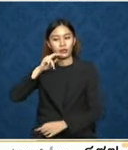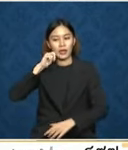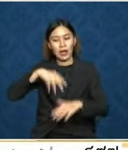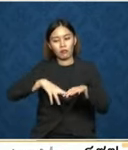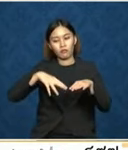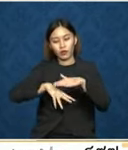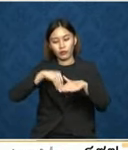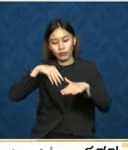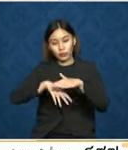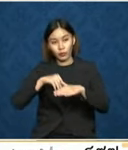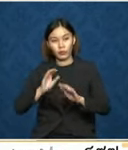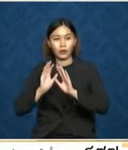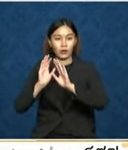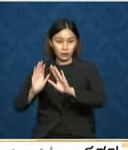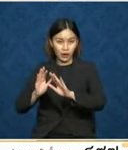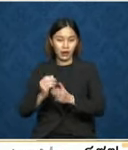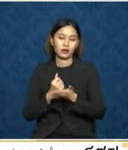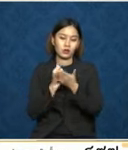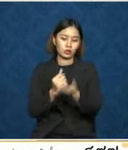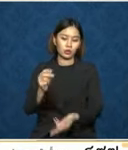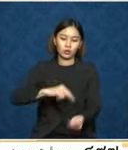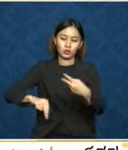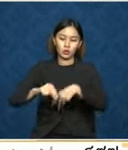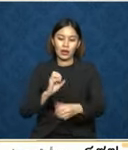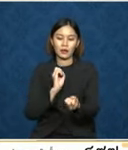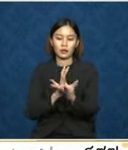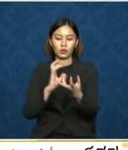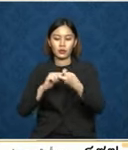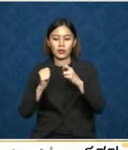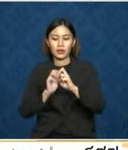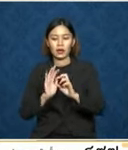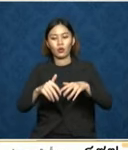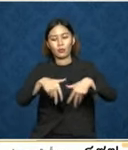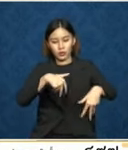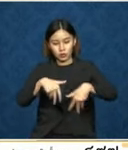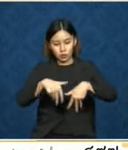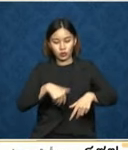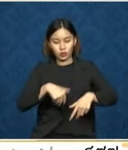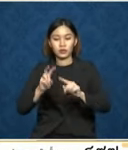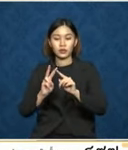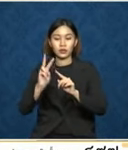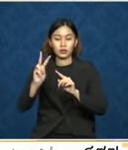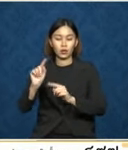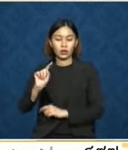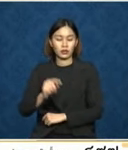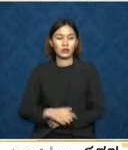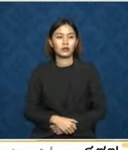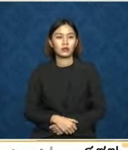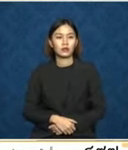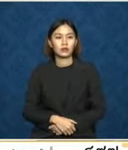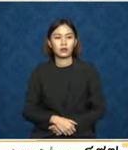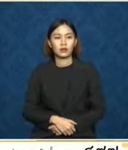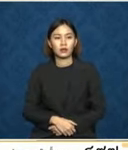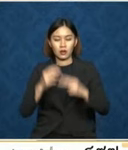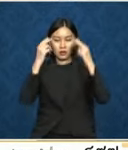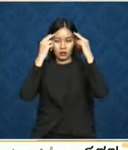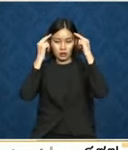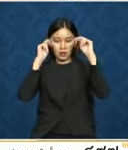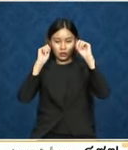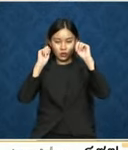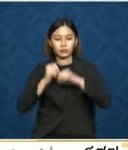ทรัพยากรนะคะได้ช่วยเหลือความเดือดร้อนของพี่น้องประชาชนด้วยอ่าเรื่องที่ 2ดิฉันได้รับการร้องเรียนจากท่านนายก